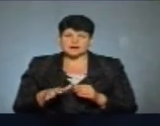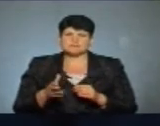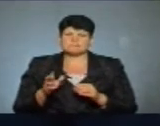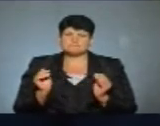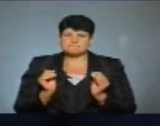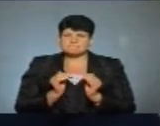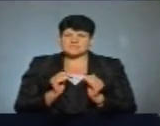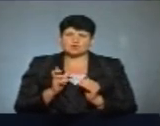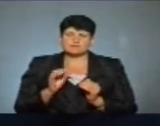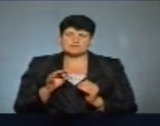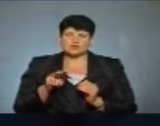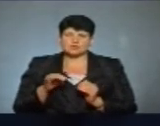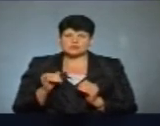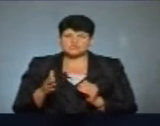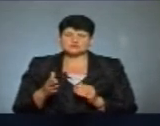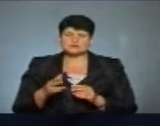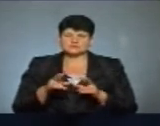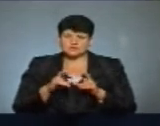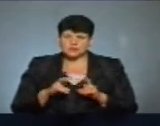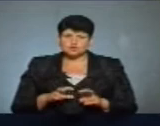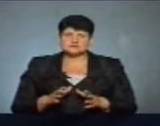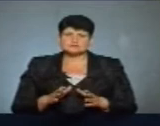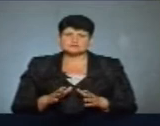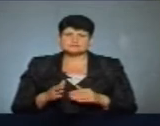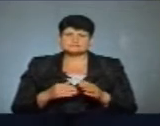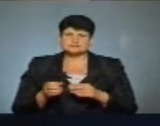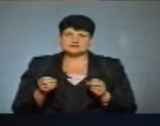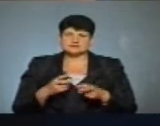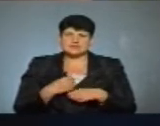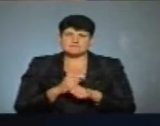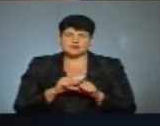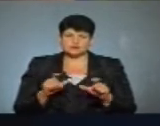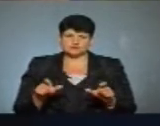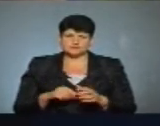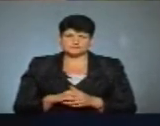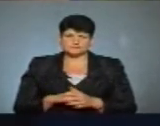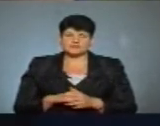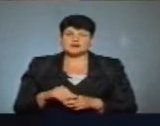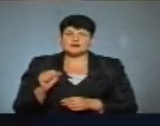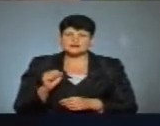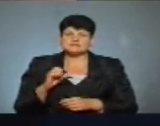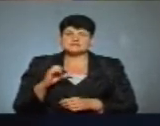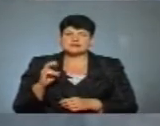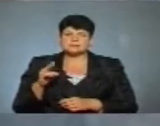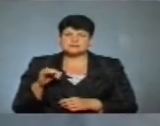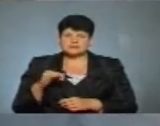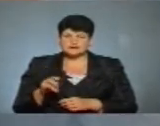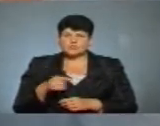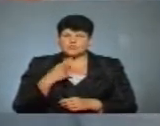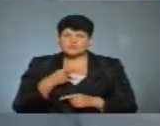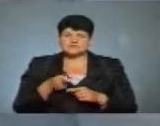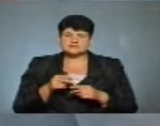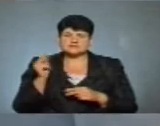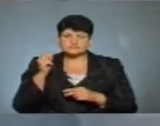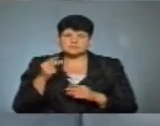мікробіологічним і молекулярної діагностики фахівців з лабораторії. Артем Скрипник каже, такі тренінги планують провести